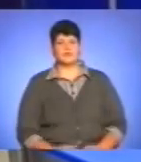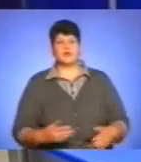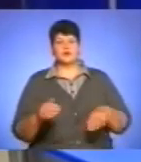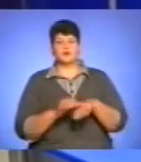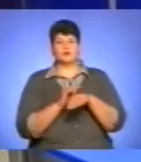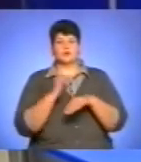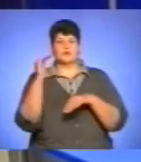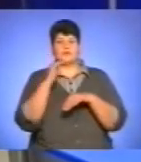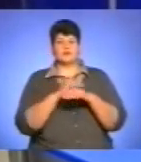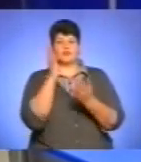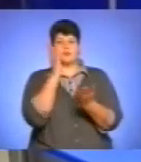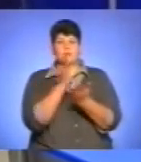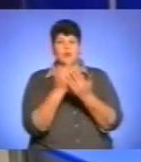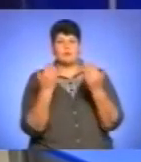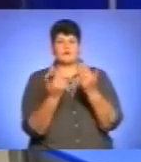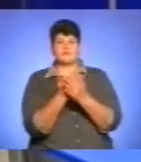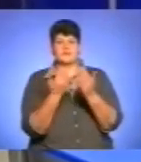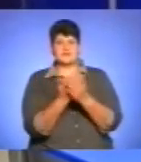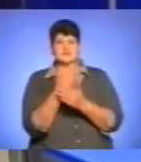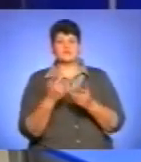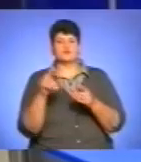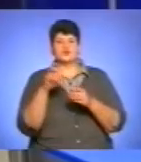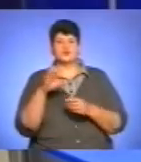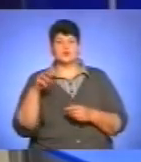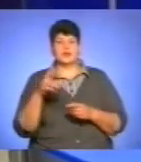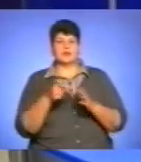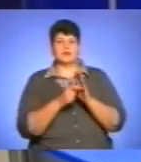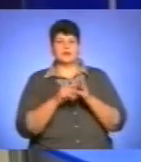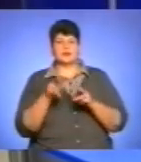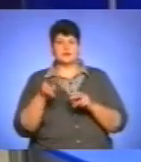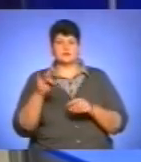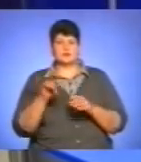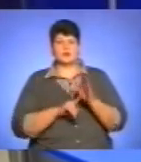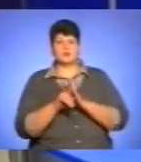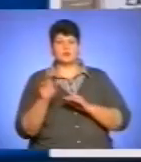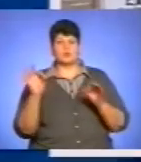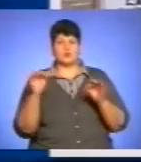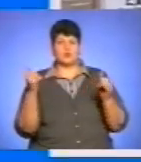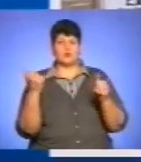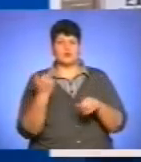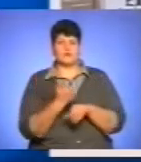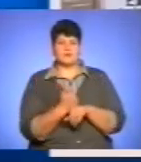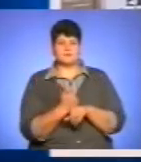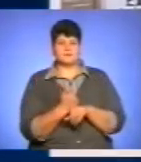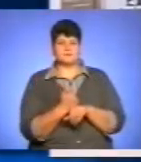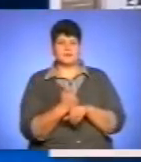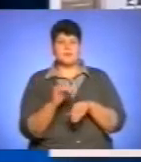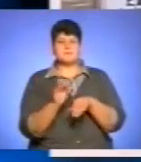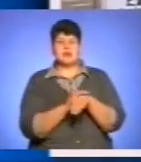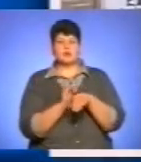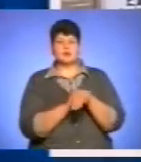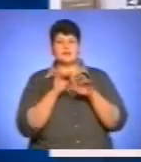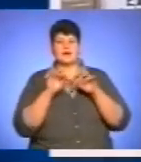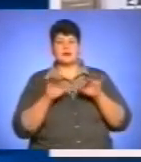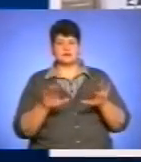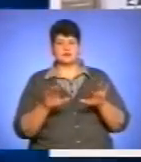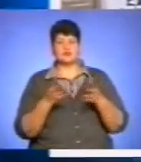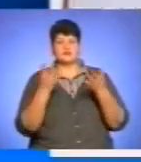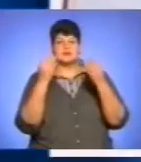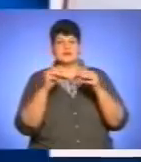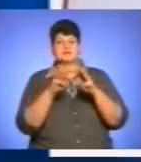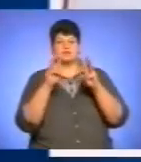Добрий вечір. У прямому ефірі «Вісті» у студії Лариса Романів. Спочатку коротко про головне. Благодійна акція «До Дня Святого